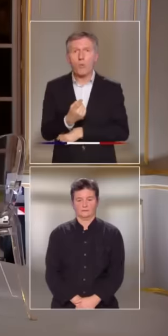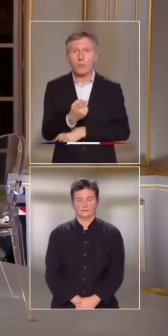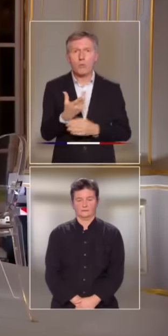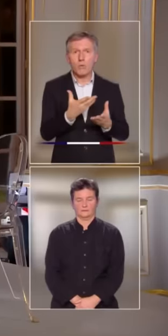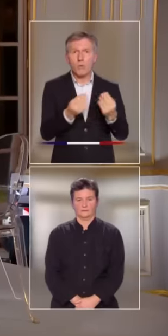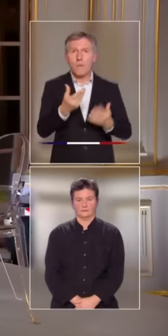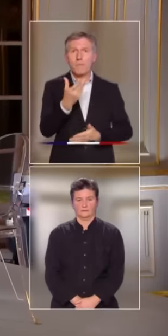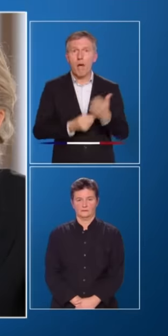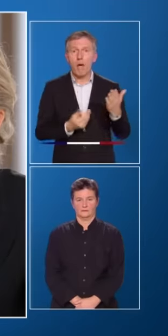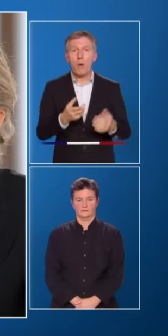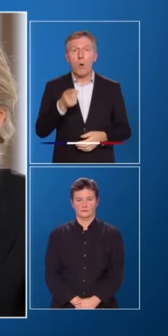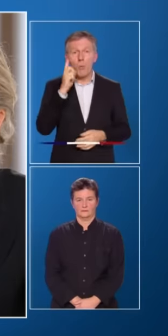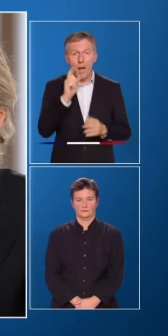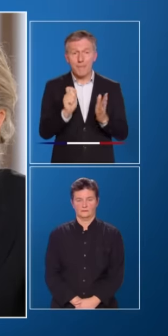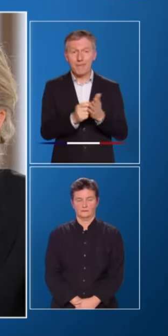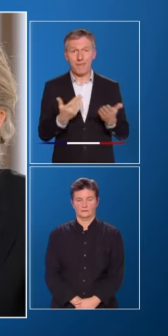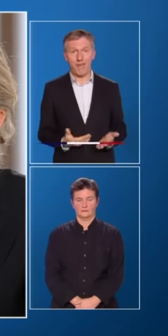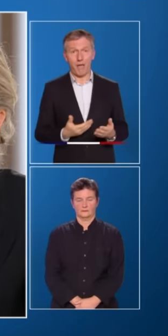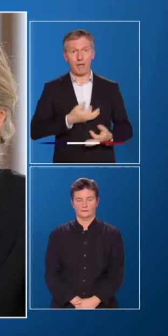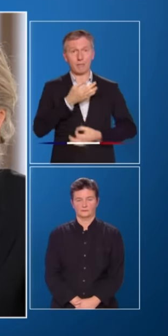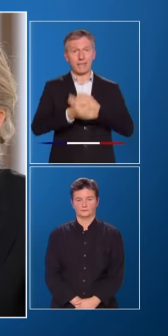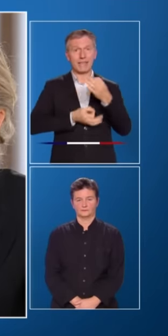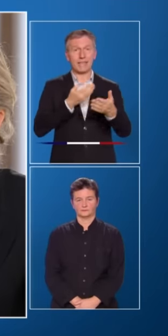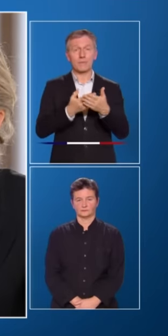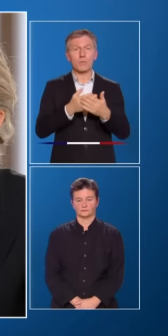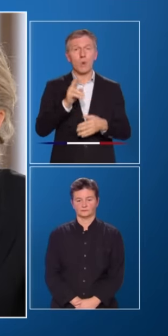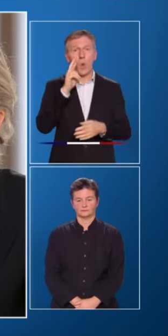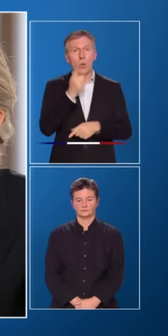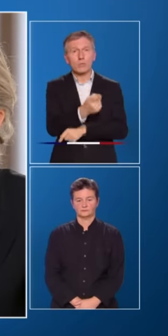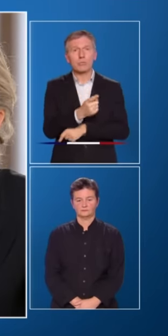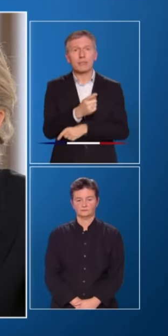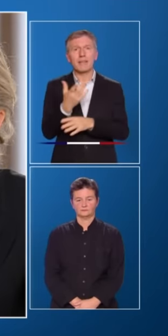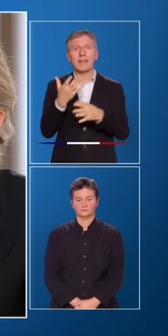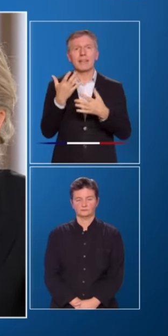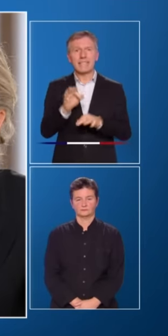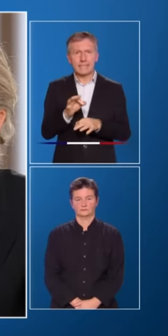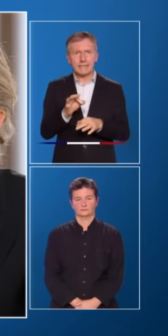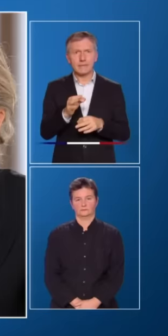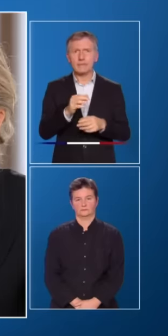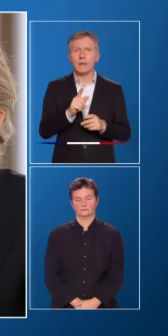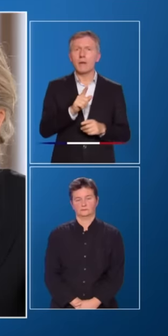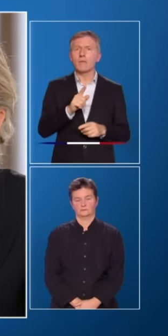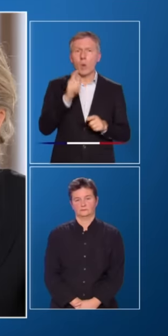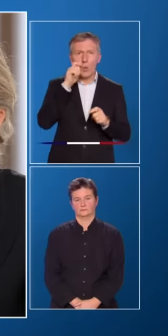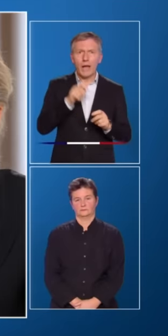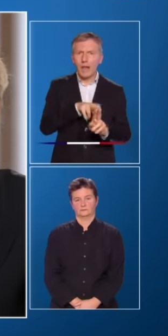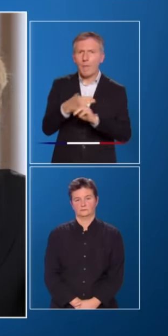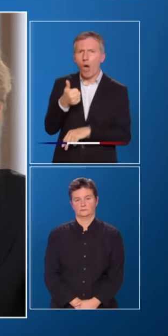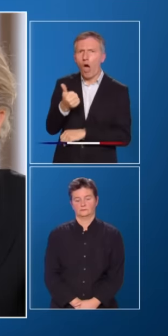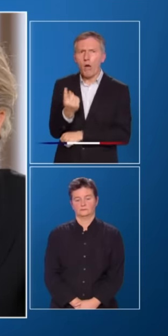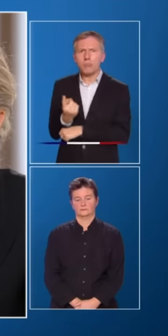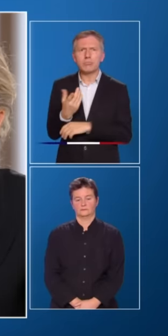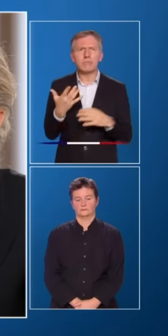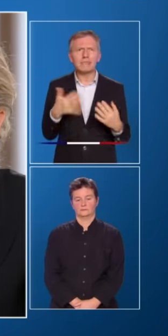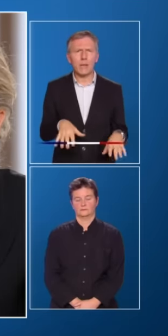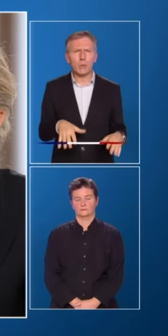puisque à peu près au moment où je vous parle, quand la Russie tire 10 obus, on lui répond avec 1. Et donc vous voyez